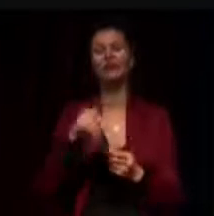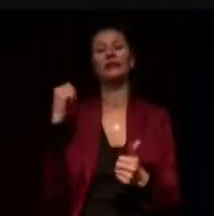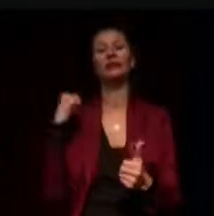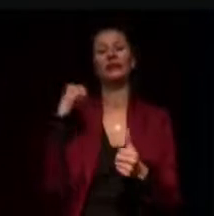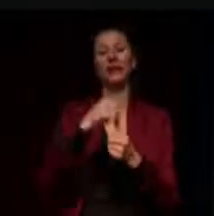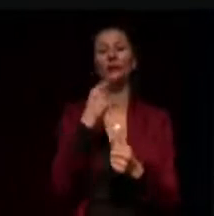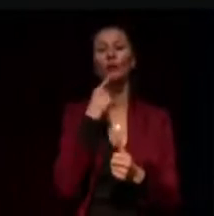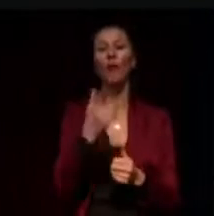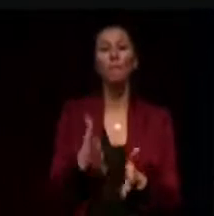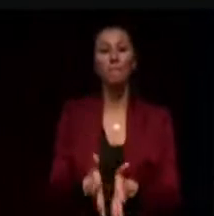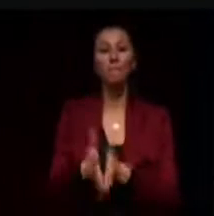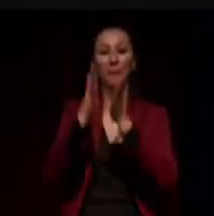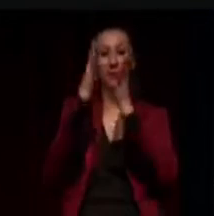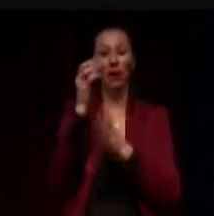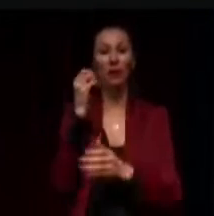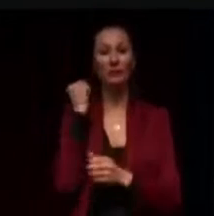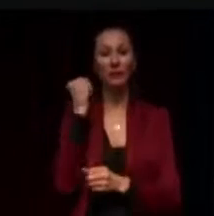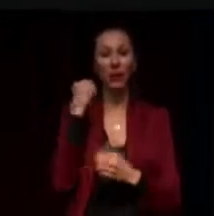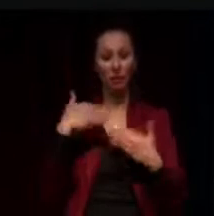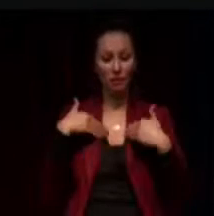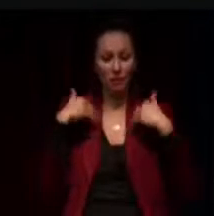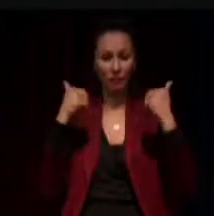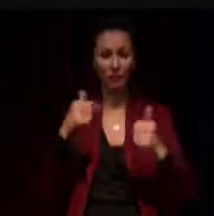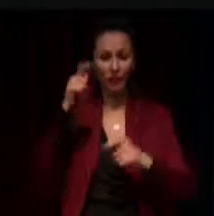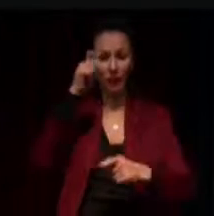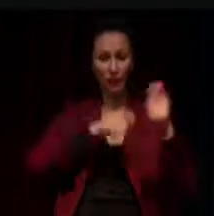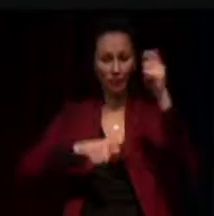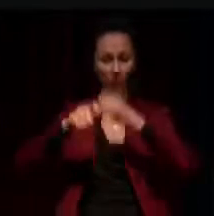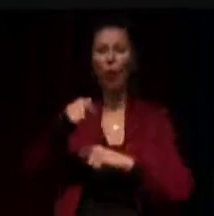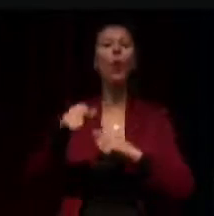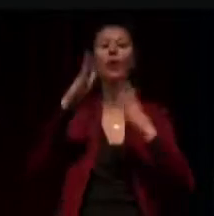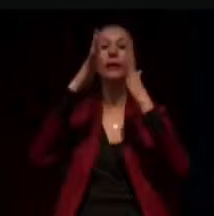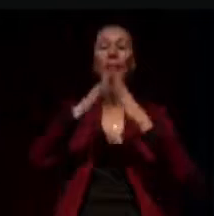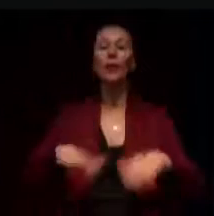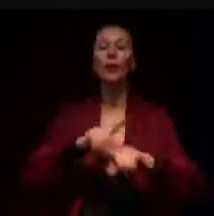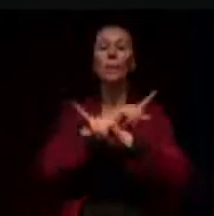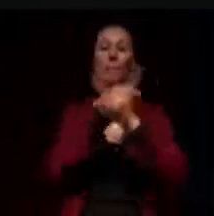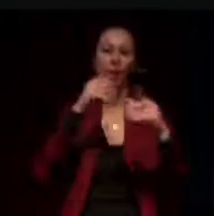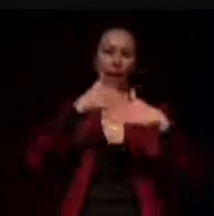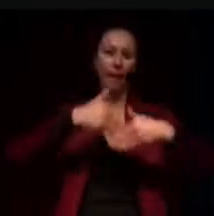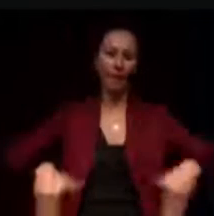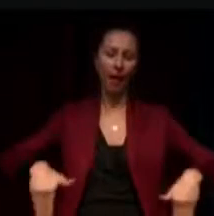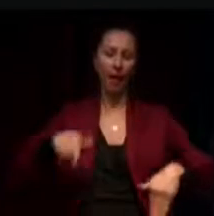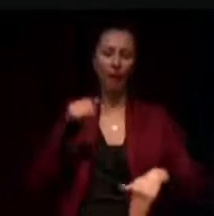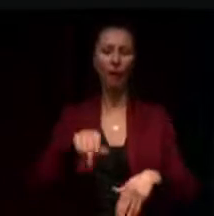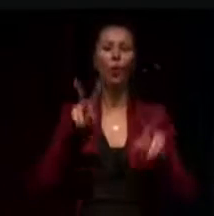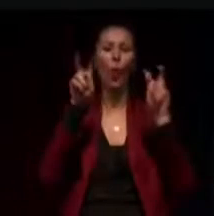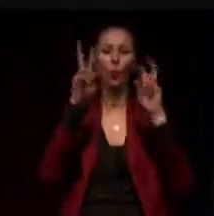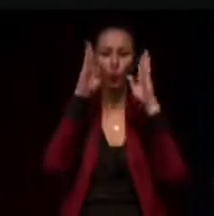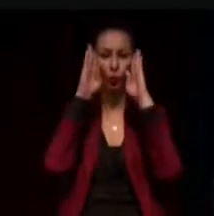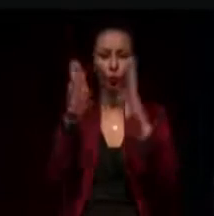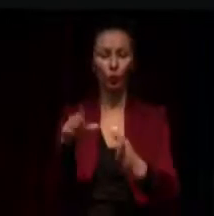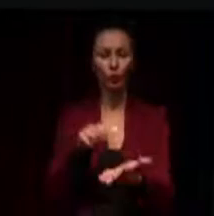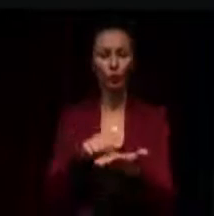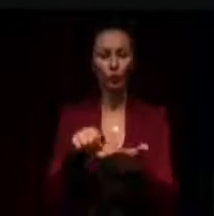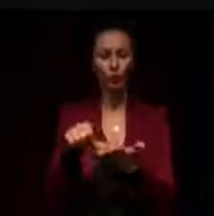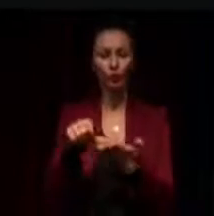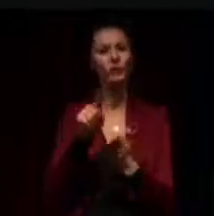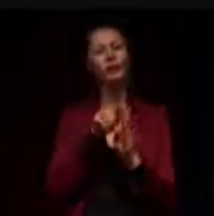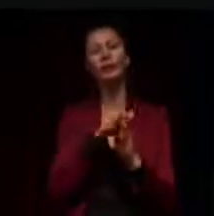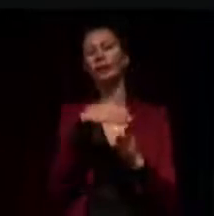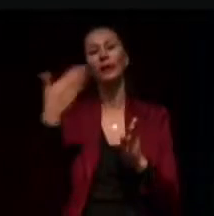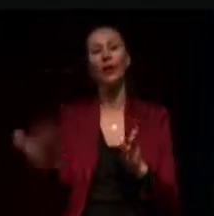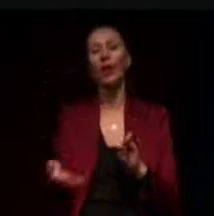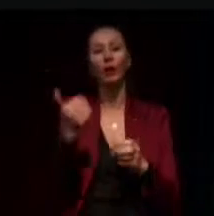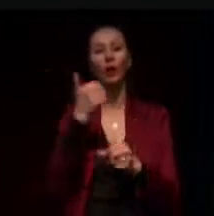olarak, binaların sağlıklı yapılması o binanın yıkılmasını engeller. Bütün konu budur. Bir diğer